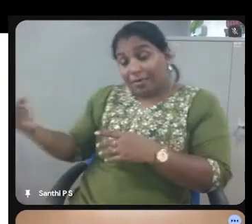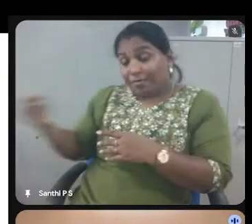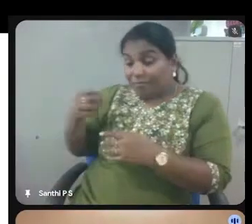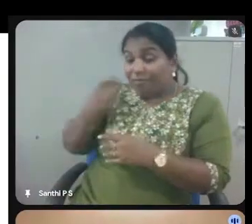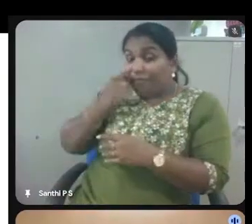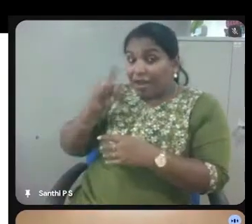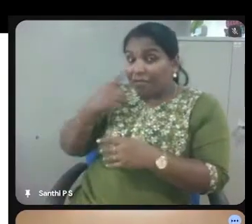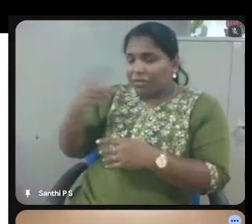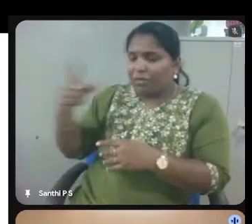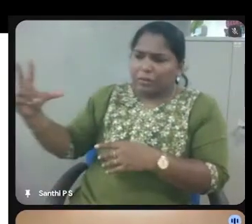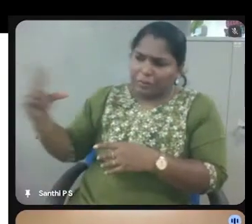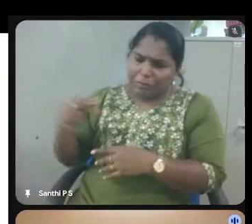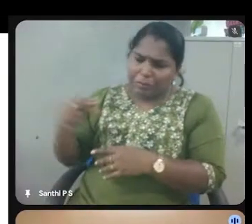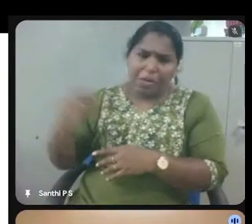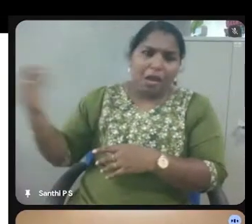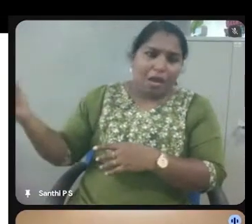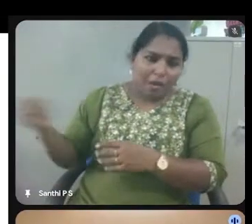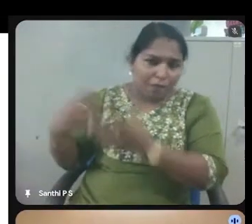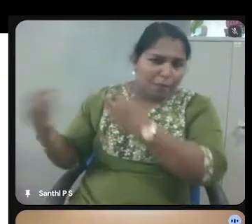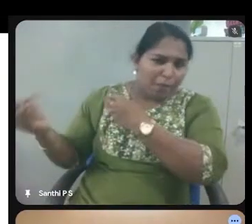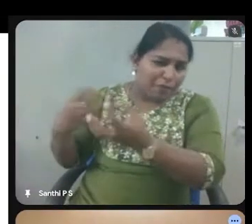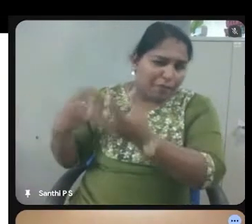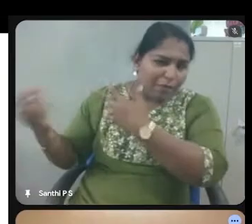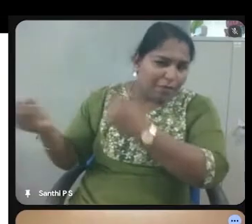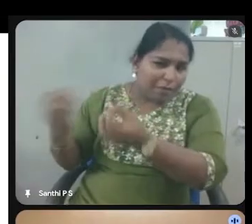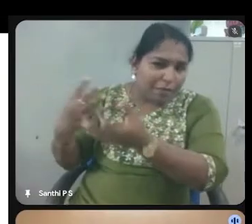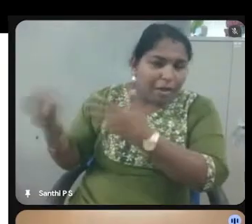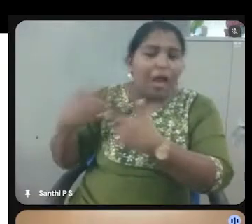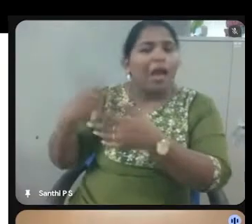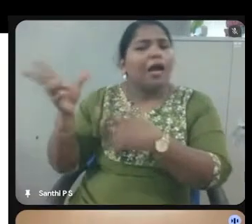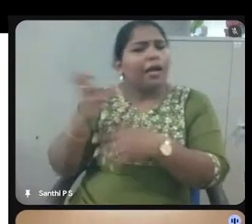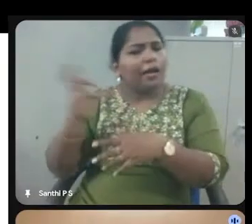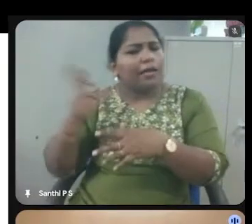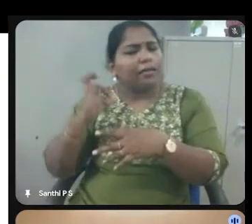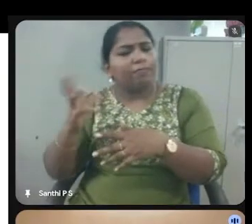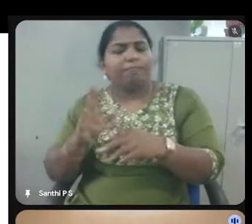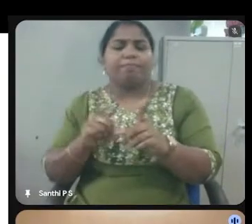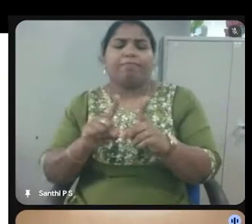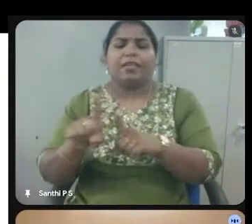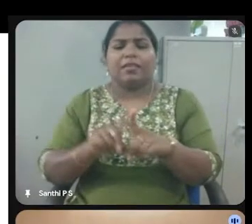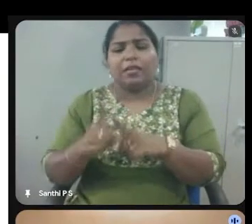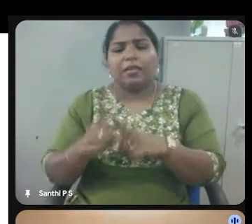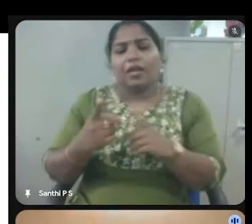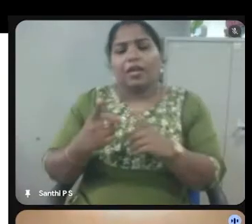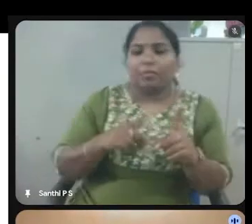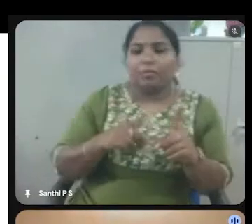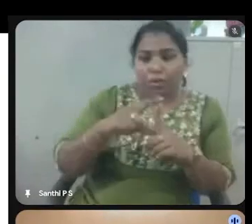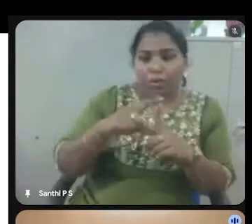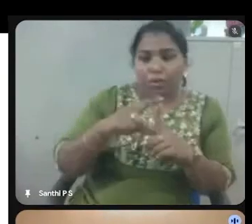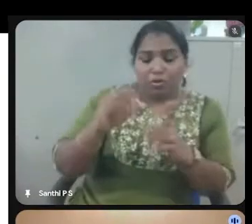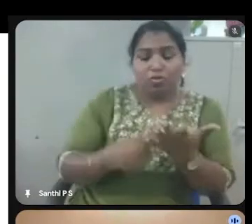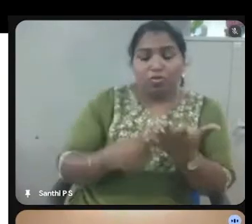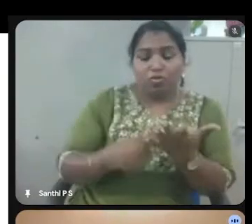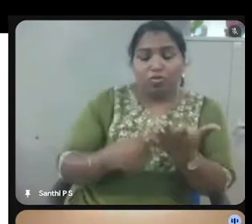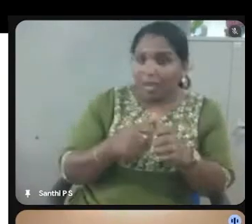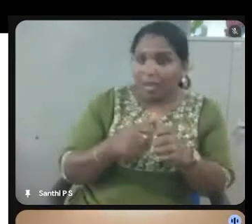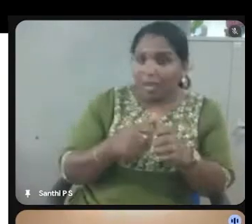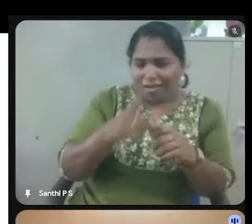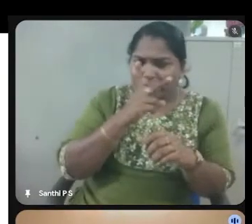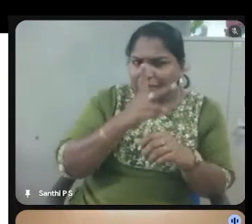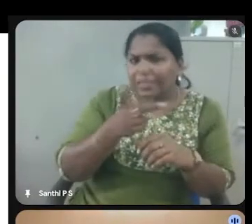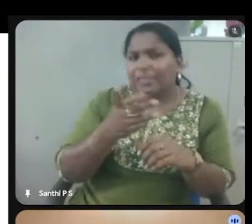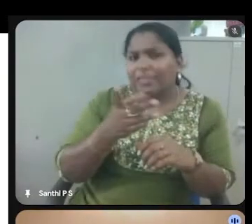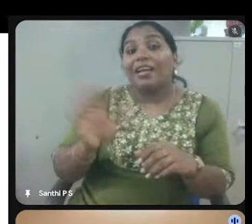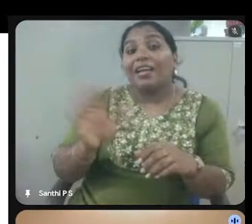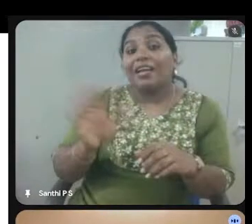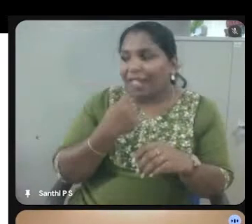എന്ന് പറയാം. അതായത് ഇപ്പം സാധാരണ എല്ലാ വീട്ടിലും കാണുന്നൊരു കാർട്ടൂണാണ് ഡോറ. അപ്പൊ ഡോറ കാണുമെന്നുണ്ടെങ്കിൽ കൊണ്ട് ചേച്ചിക്ക് ടാറ്റ പറഞ്ഞ് നമ്മൾ കുട്ടിയെ കൊണ്ട്